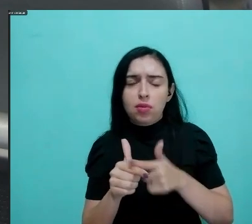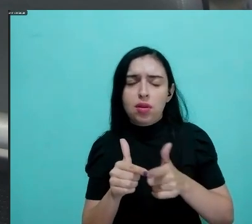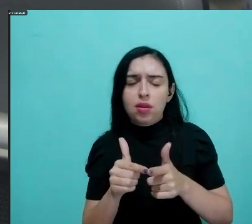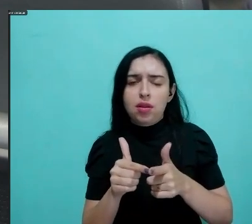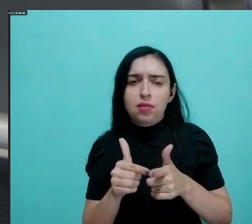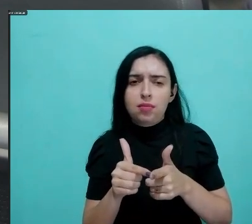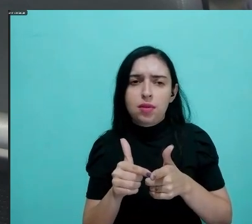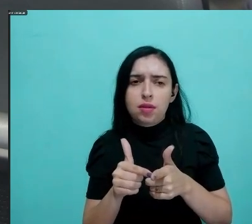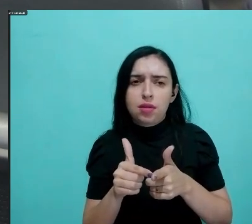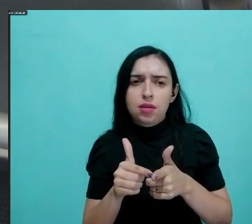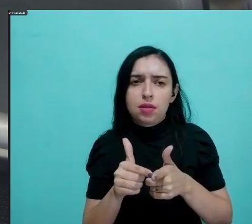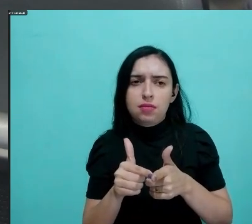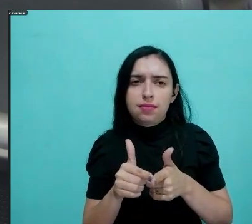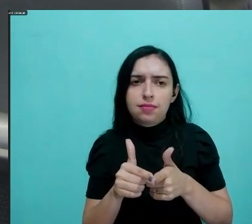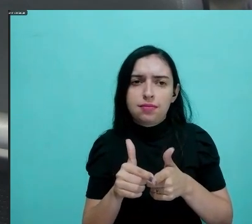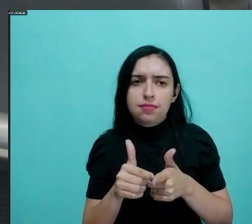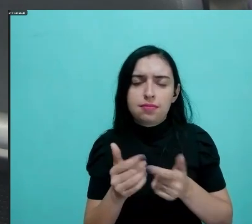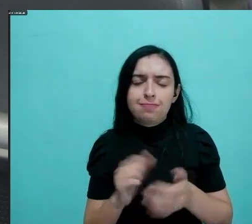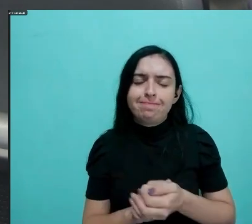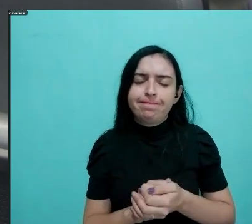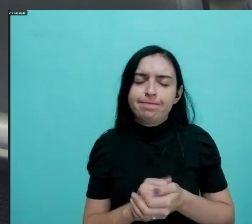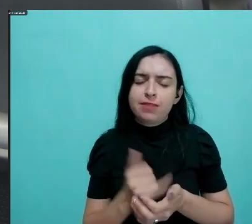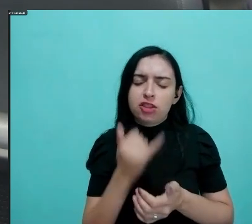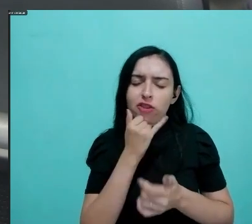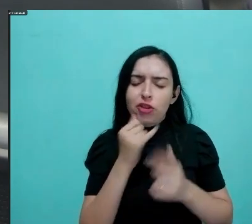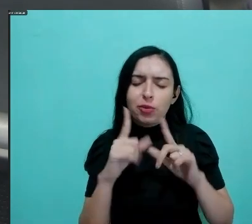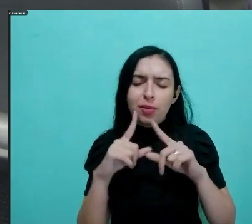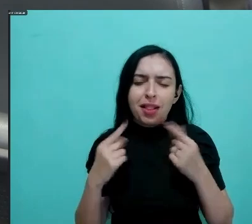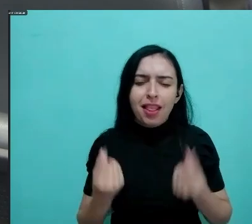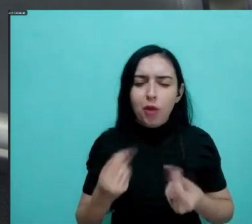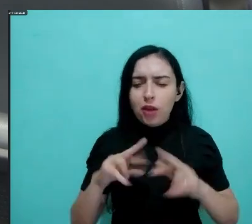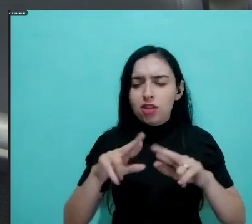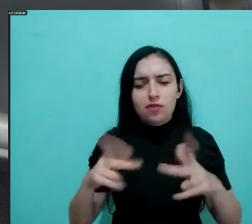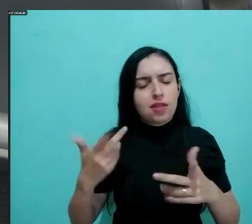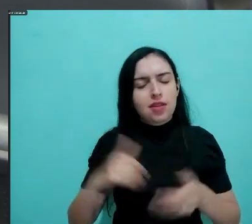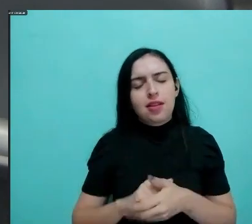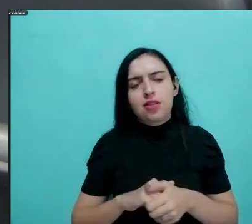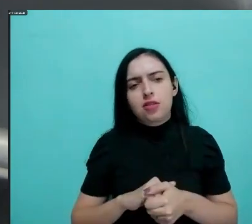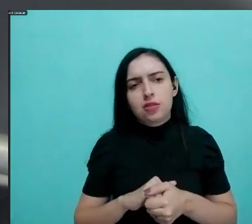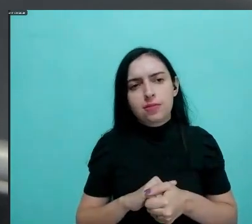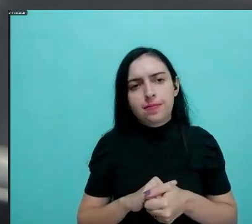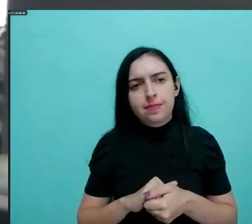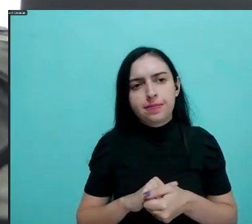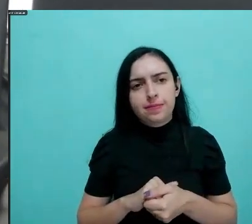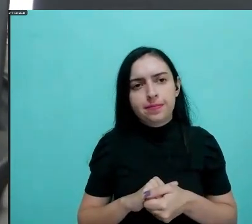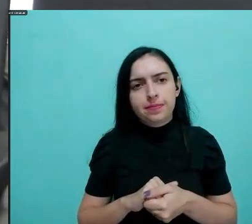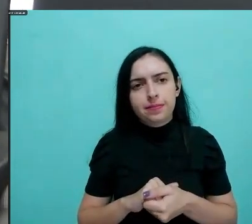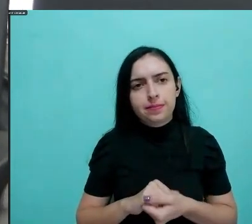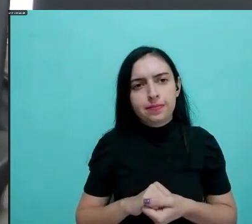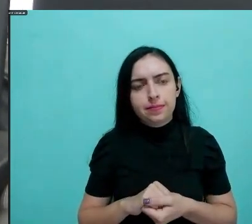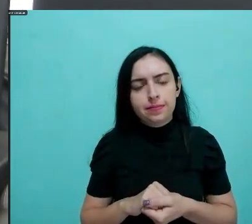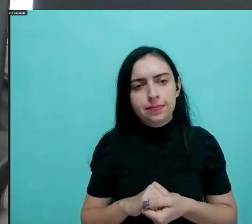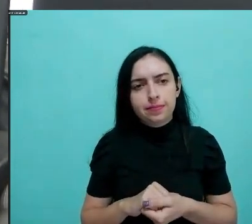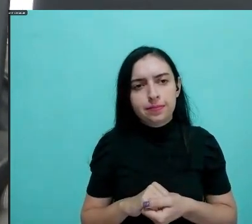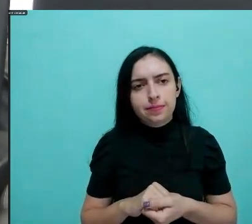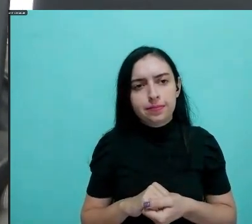de défis et des menaces que la question de réfugiés impose. Merci.